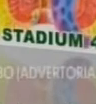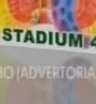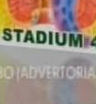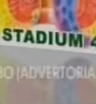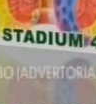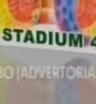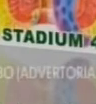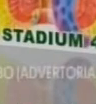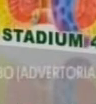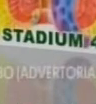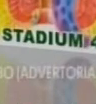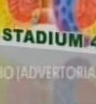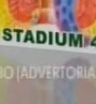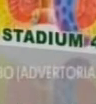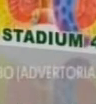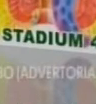2,